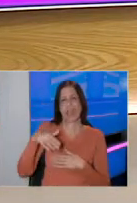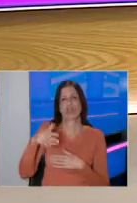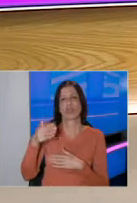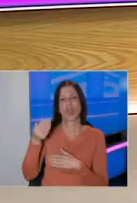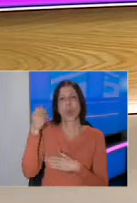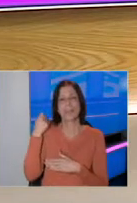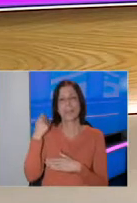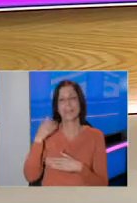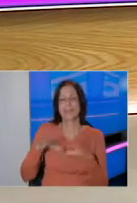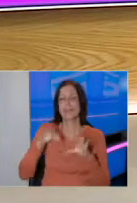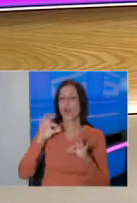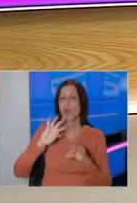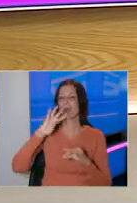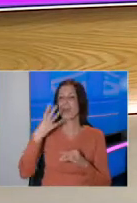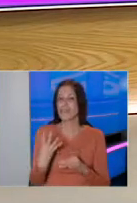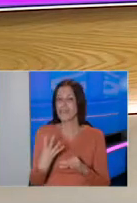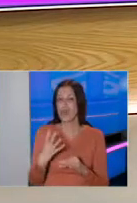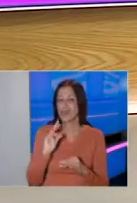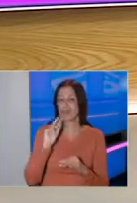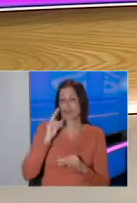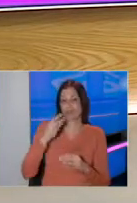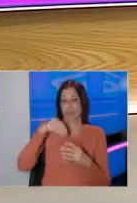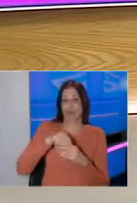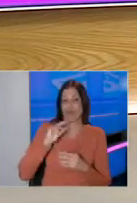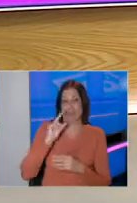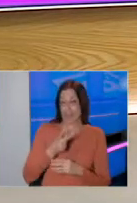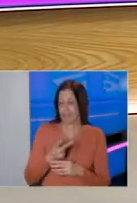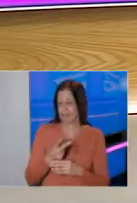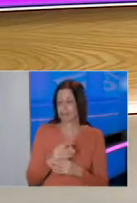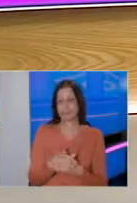שנתיים, אפשר למצוא קצת נחת. הנה, ואנחנו מתחילים עם זה.